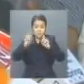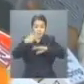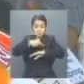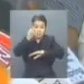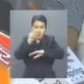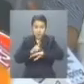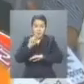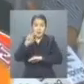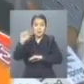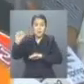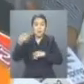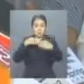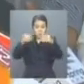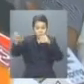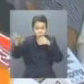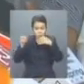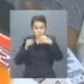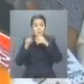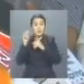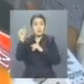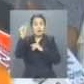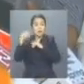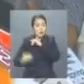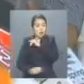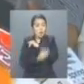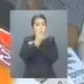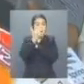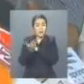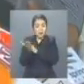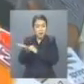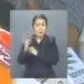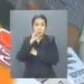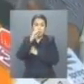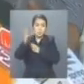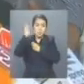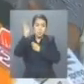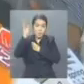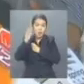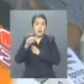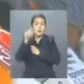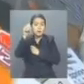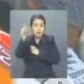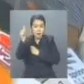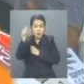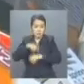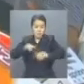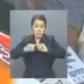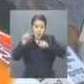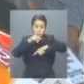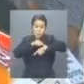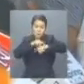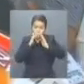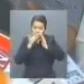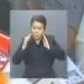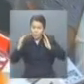ประนีประนอมสูงนะครับแล้วก็เปิดโอกาสให้มีการอภิปรายกันอย่างกว้างขวางจนกระทั่งเป็นเหตุให้ใช้เวลายืดเยื้อมาขนาดนี้ก็เป็น